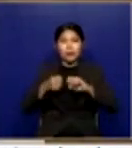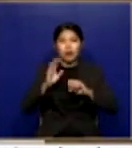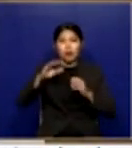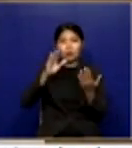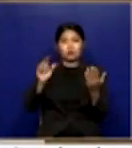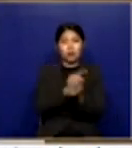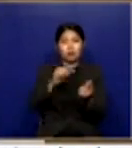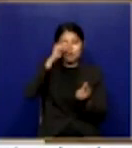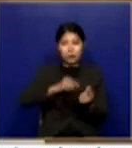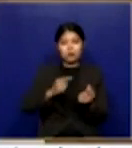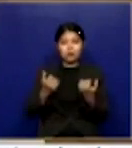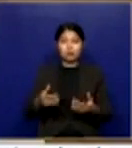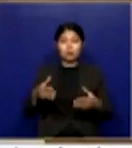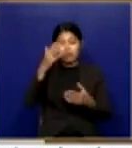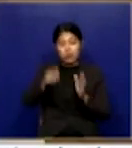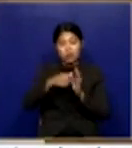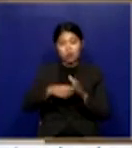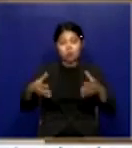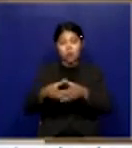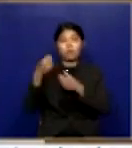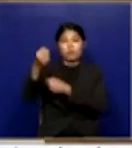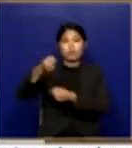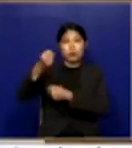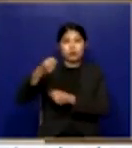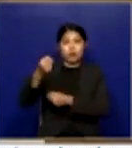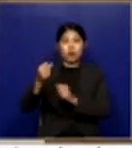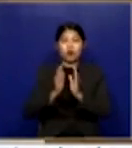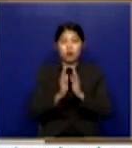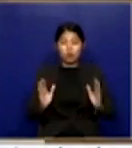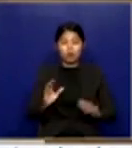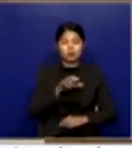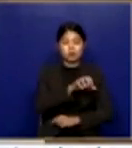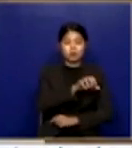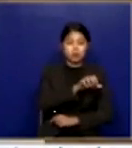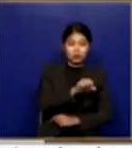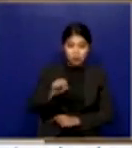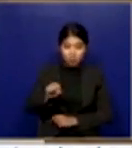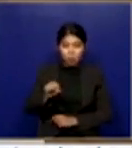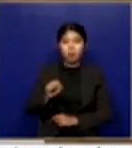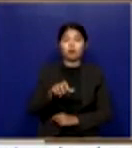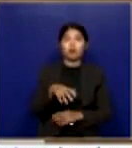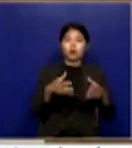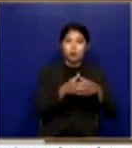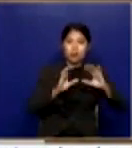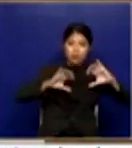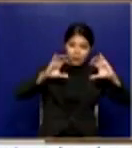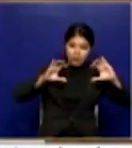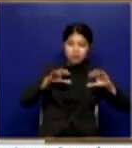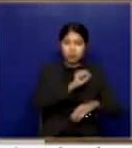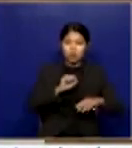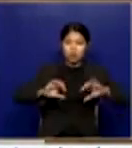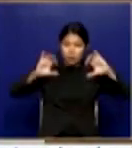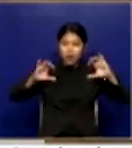อันเนื่องมาจากการชมรมของประชาชนกรมเร่งขอขอบคุณท่านสมาชิกสภาผู้แทนราษฎรทั้งพรรคร่วมรัฐบาล